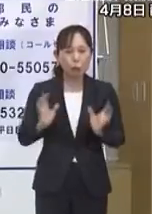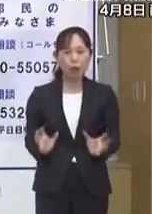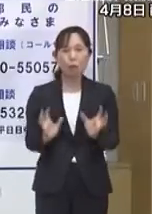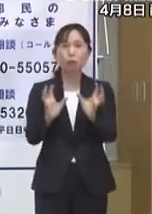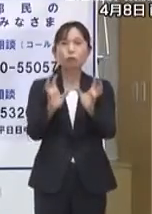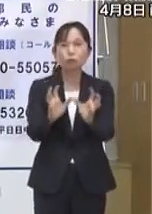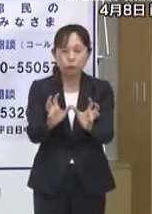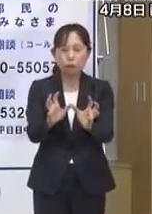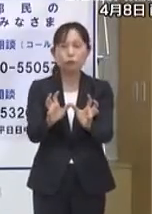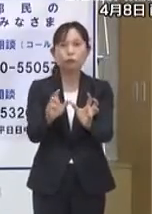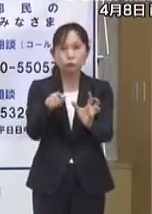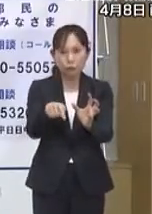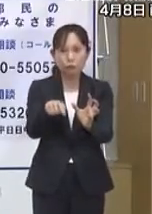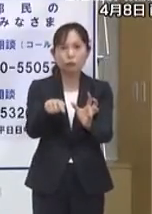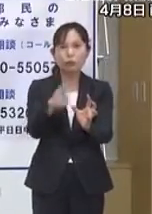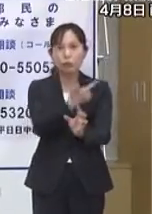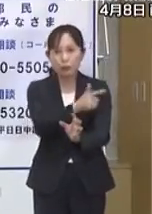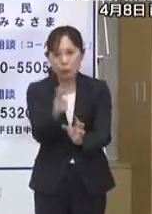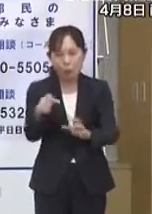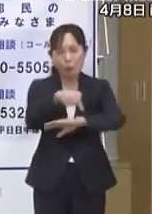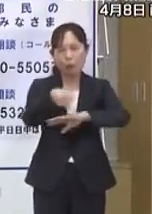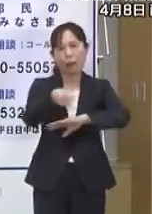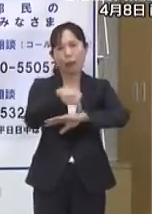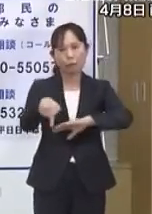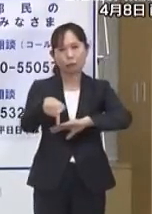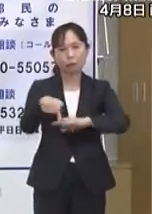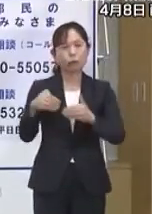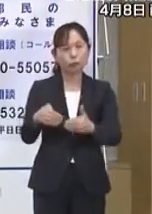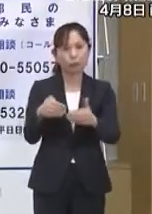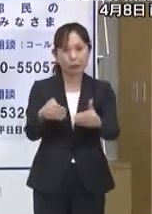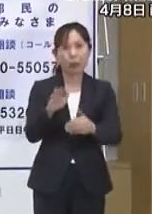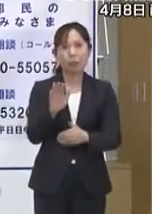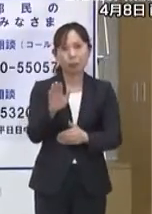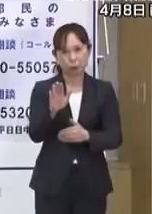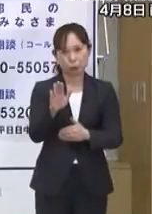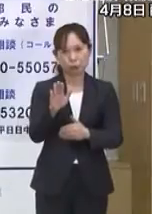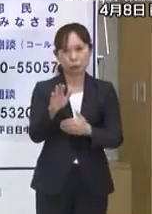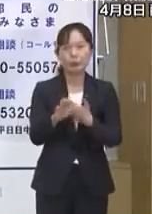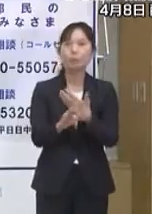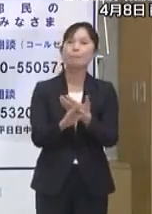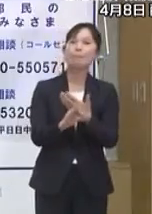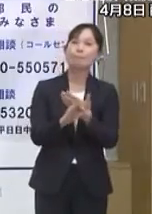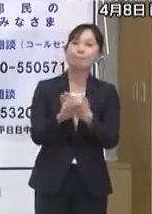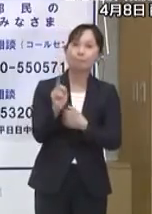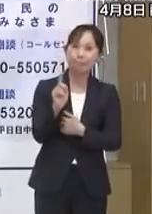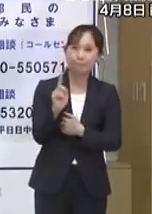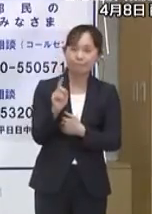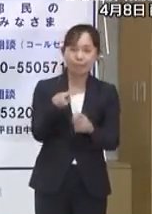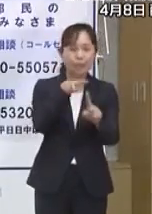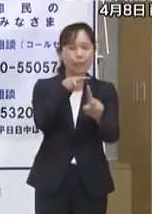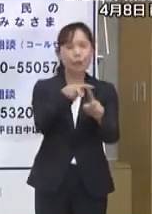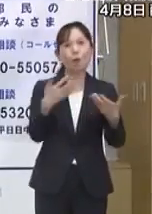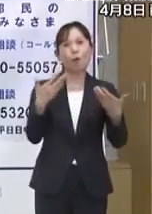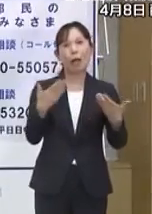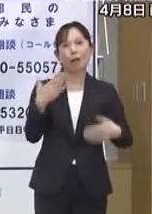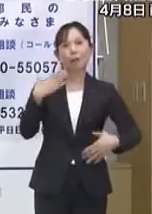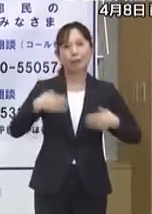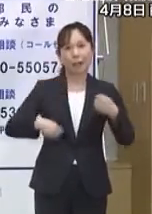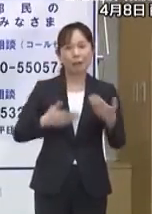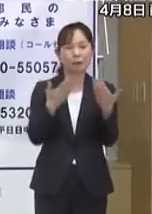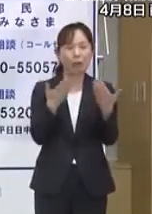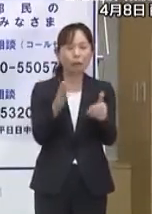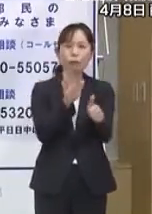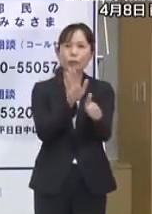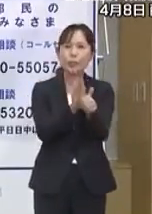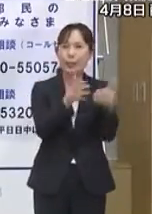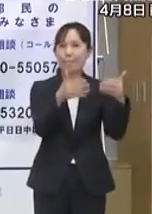確保などの強化を図るというものであります具体的に申し上げますと小学生向けの学習支援